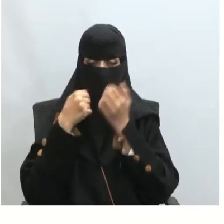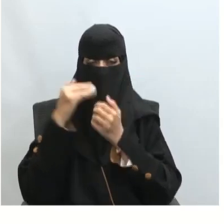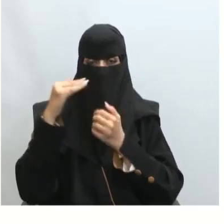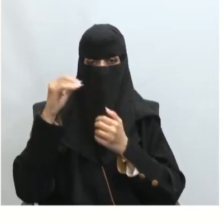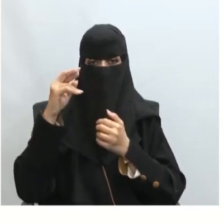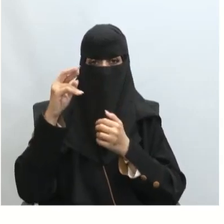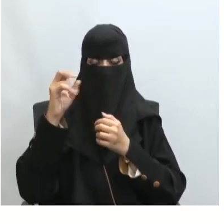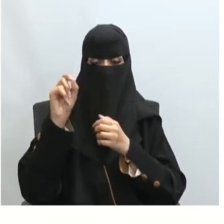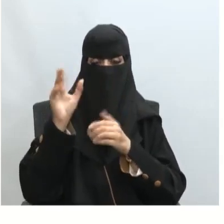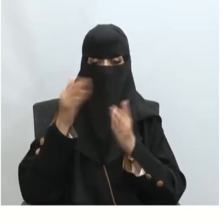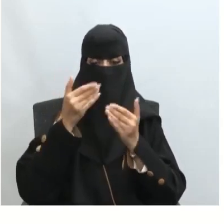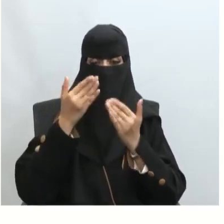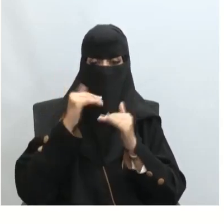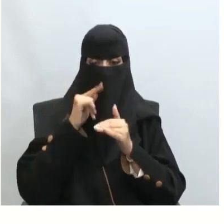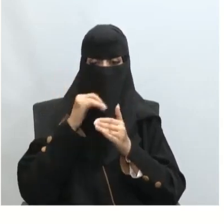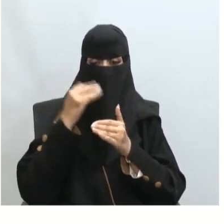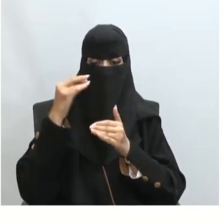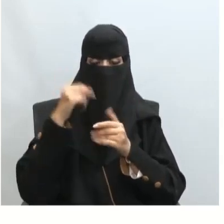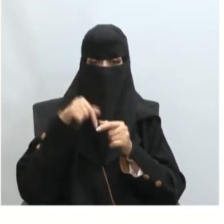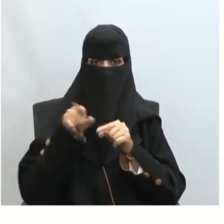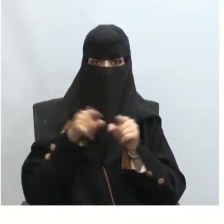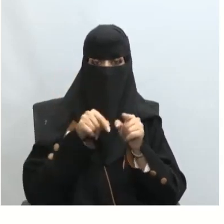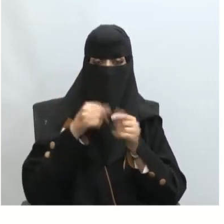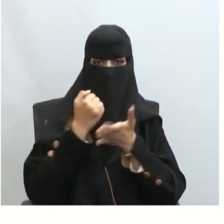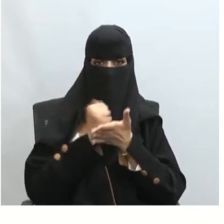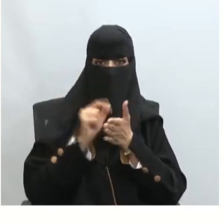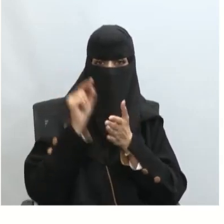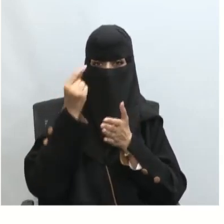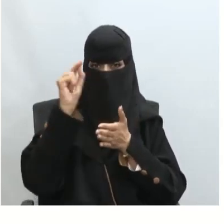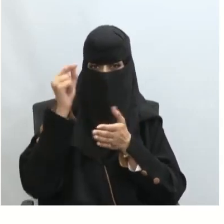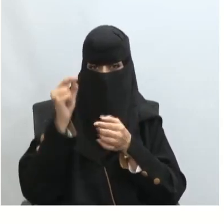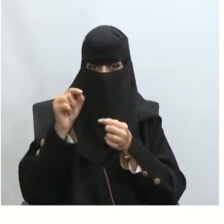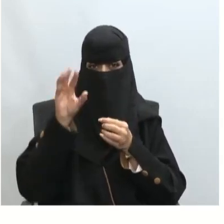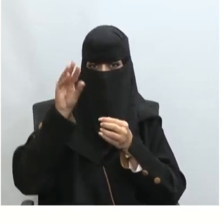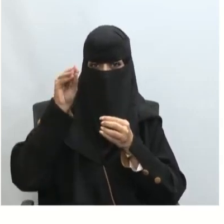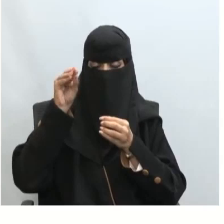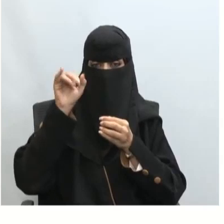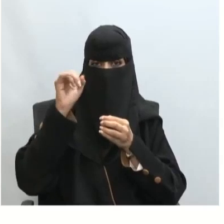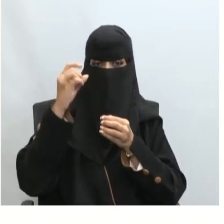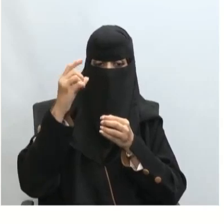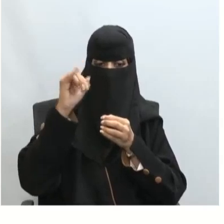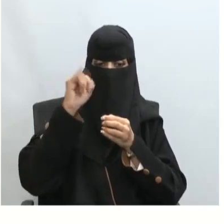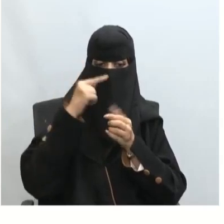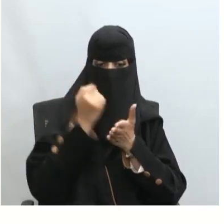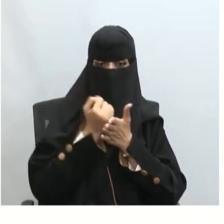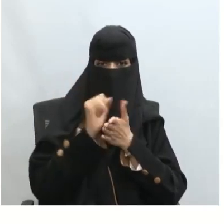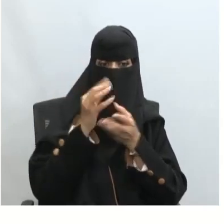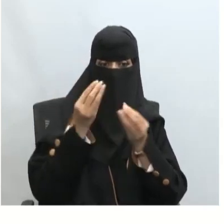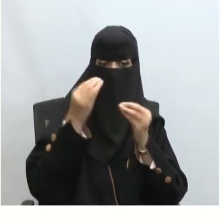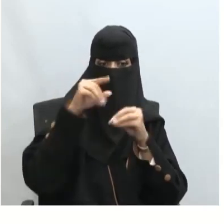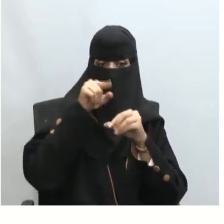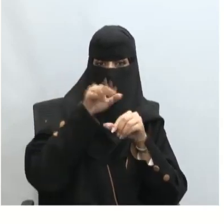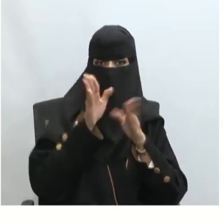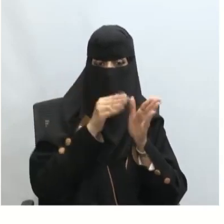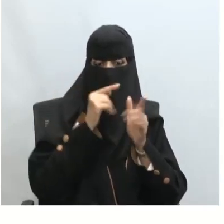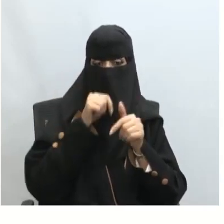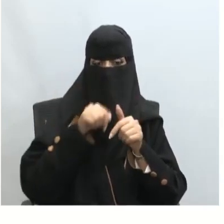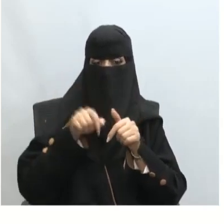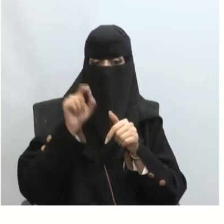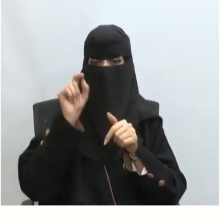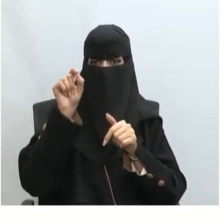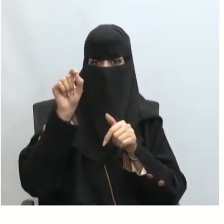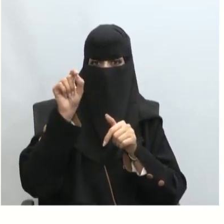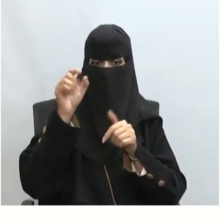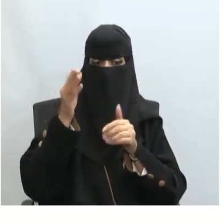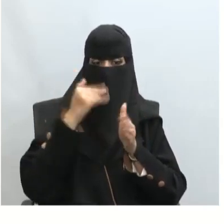حذف حذف ذرات الهيدروجين فقط حدد ذرات الهيدروجين اذا هي اف اللي هو